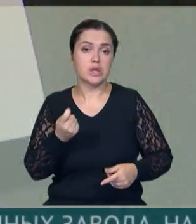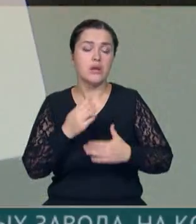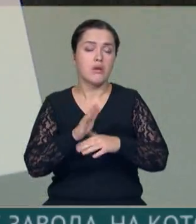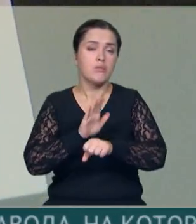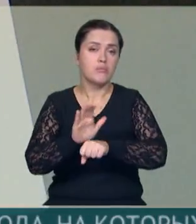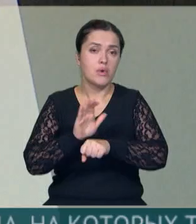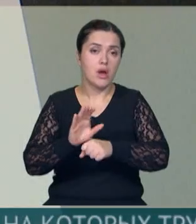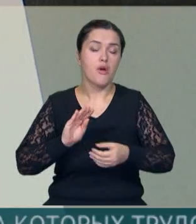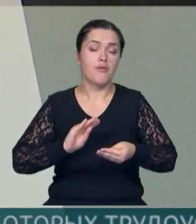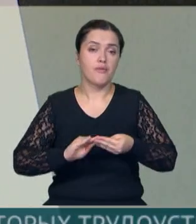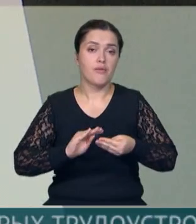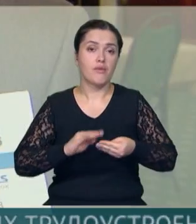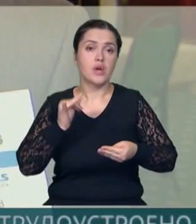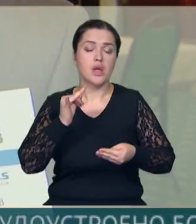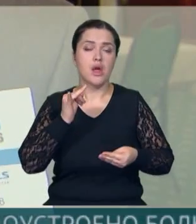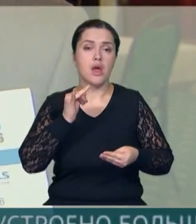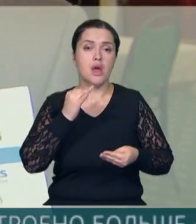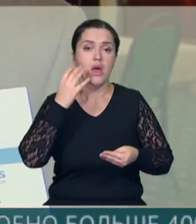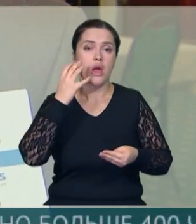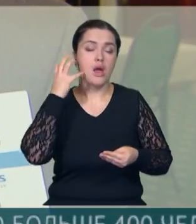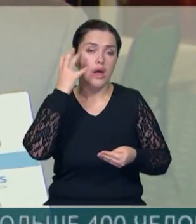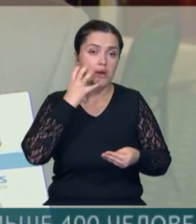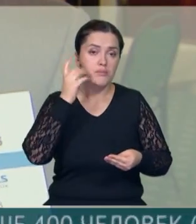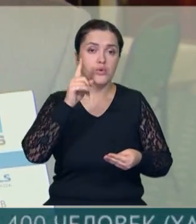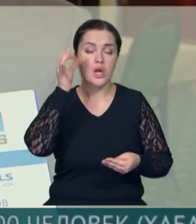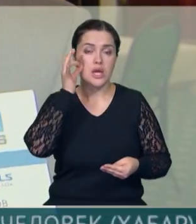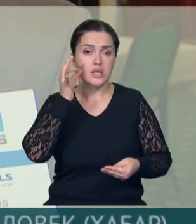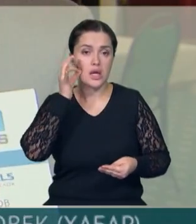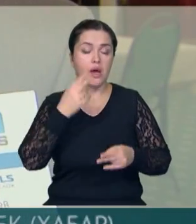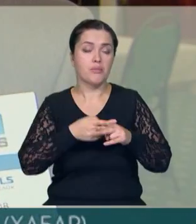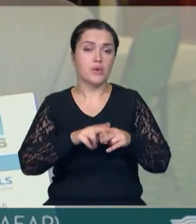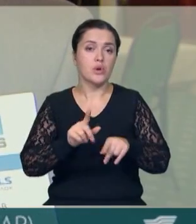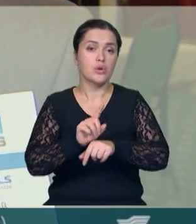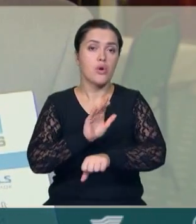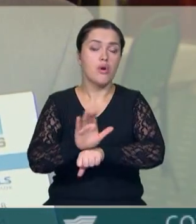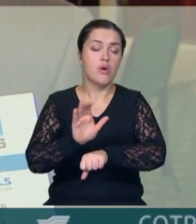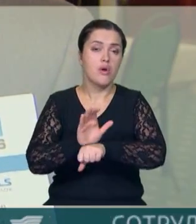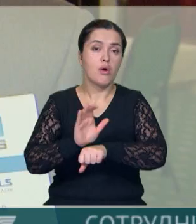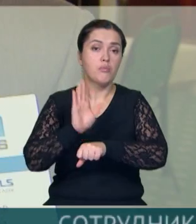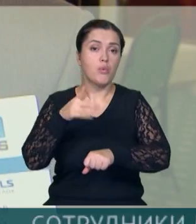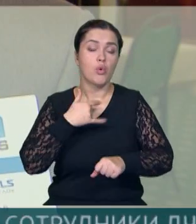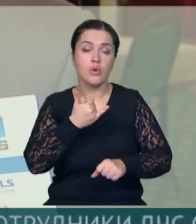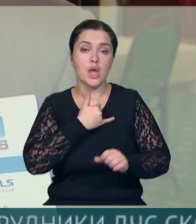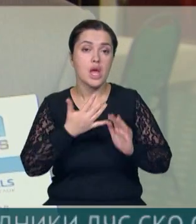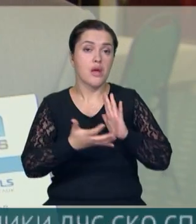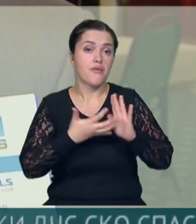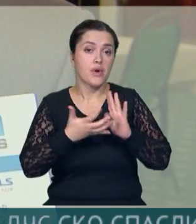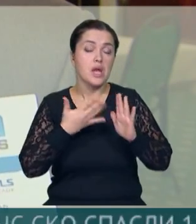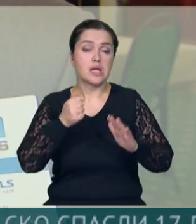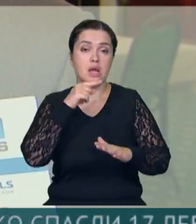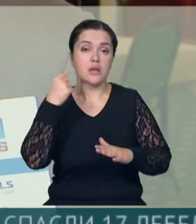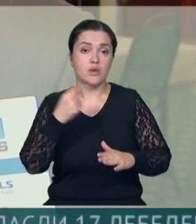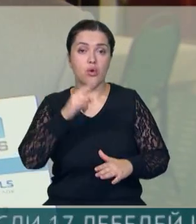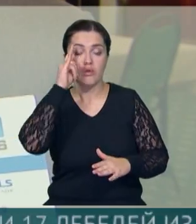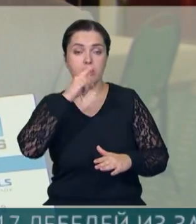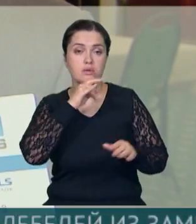так и поставляются. Ну и фрукты, овощи, то, что выпадает, то, что не хватает. И то, что сейчас хоть теплицы в России и строятся, вот, но